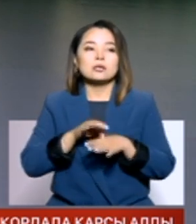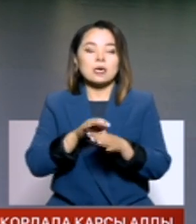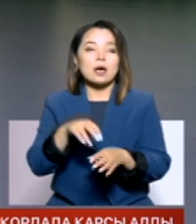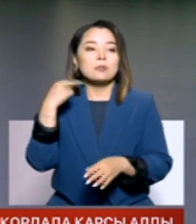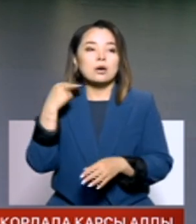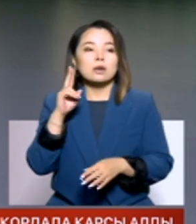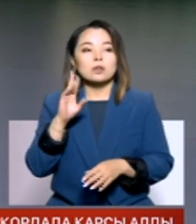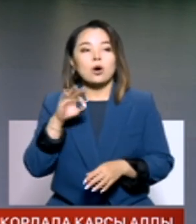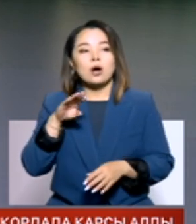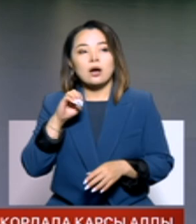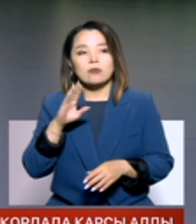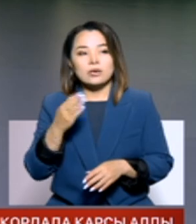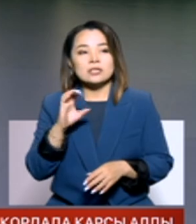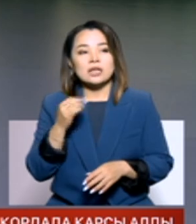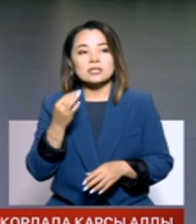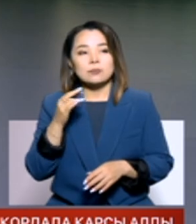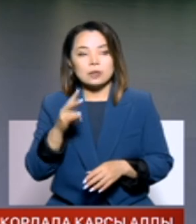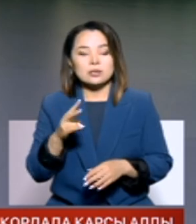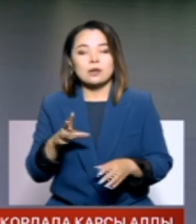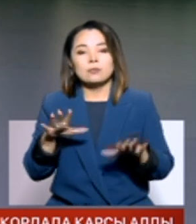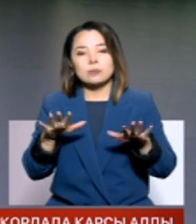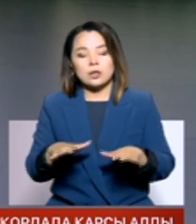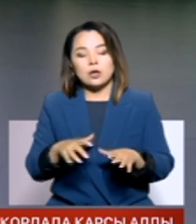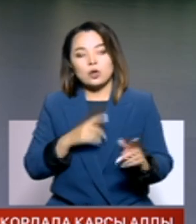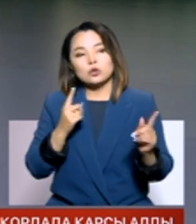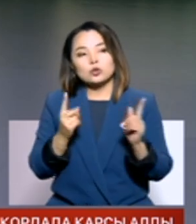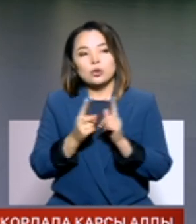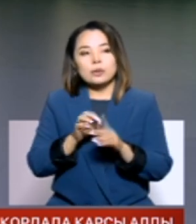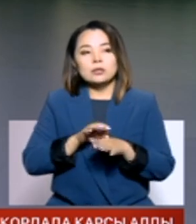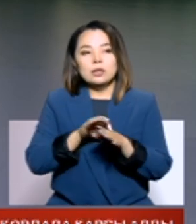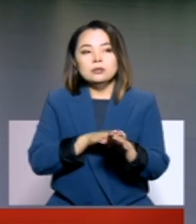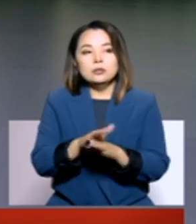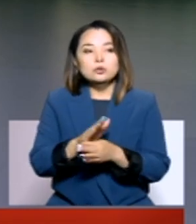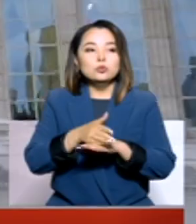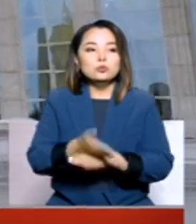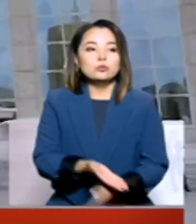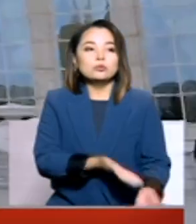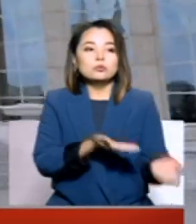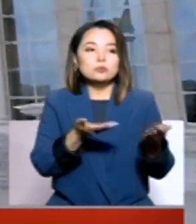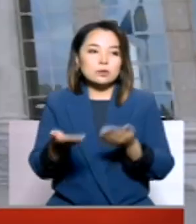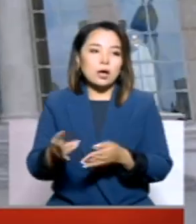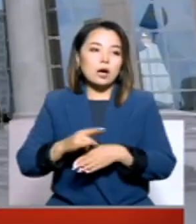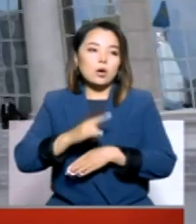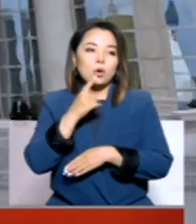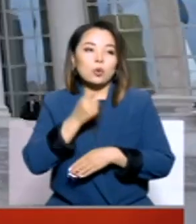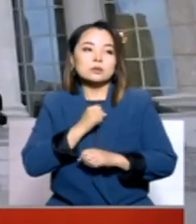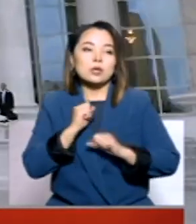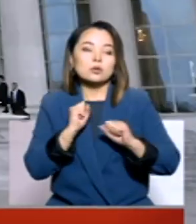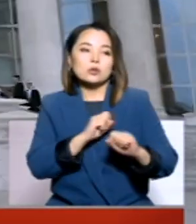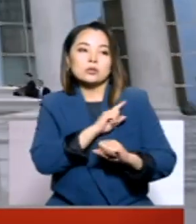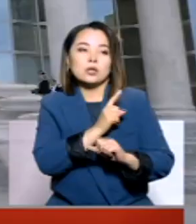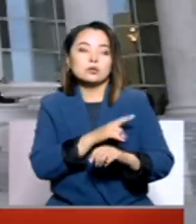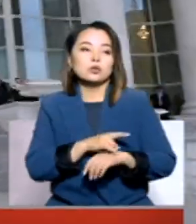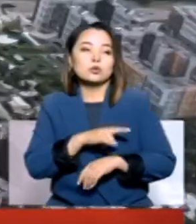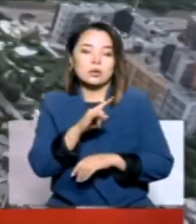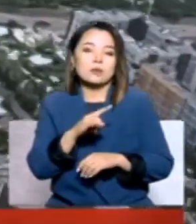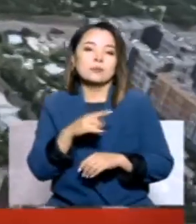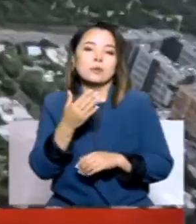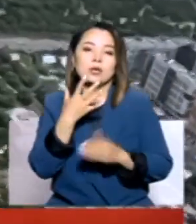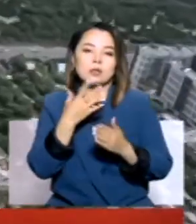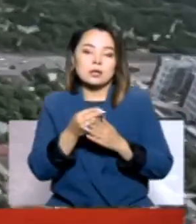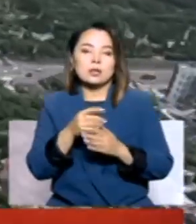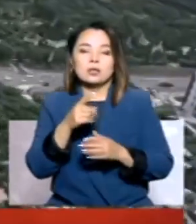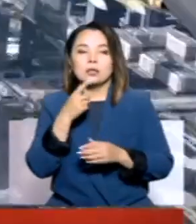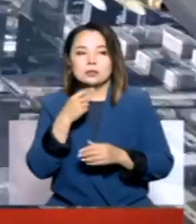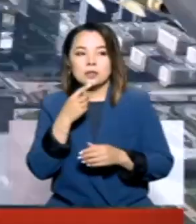Президент Қасым Жомарт Тоқаев Си Цзиньпиннің кортежін өзі күтіп алды. Мәртебелі мейманның құрметіне әуе қорғанысы күштерінің ұшақтары Қытай туымен түстес